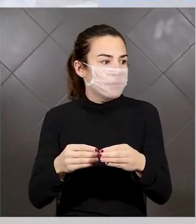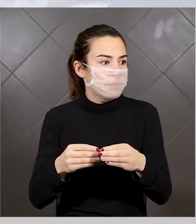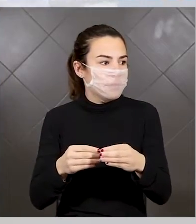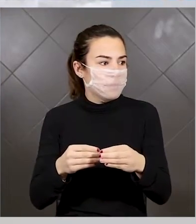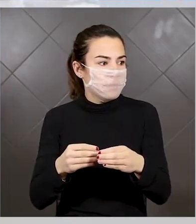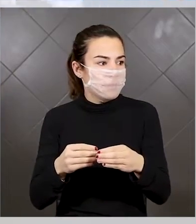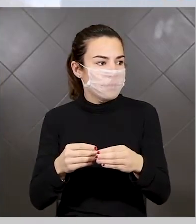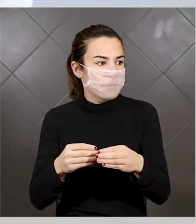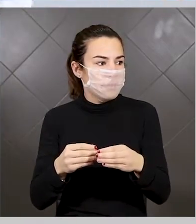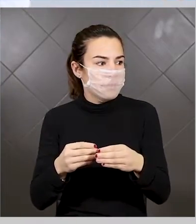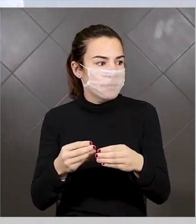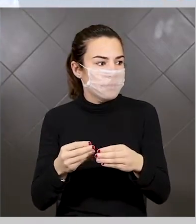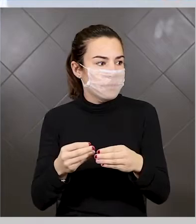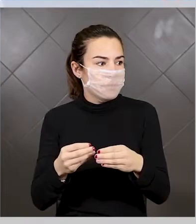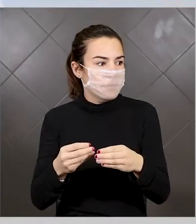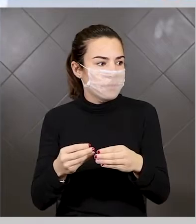les tallades, ja anirem